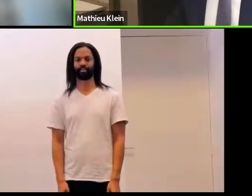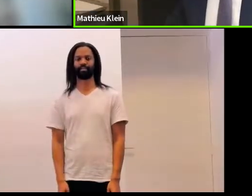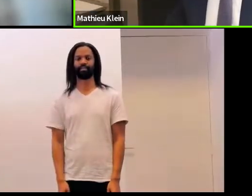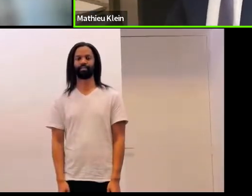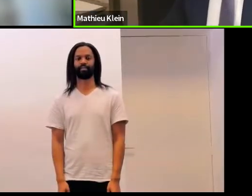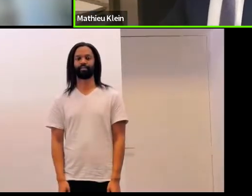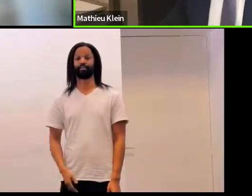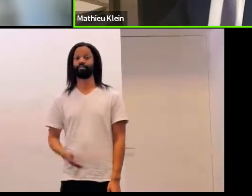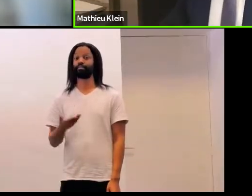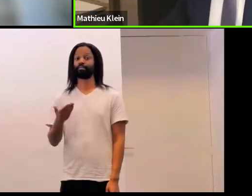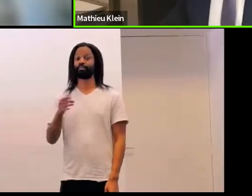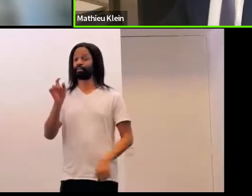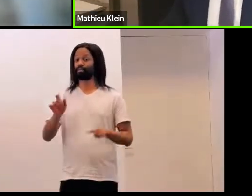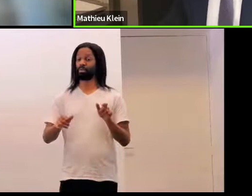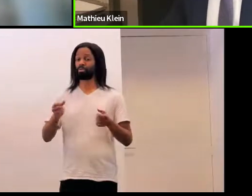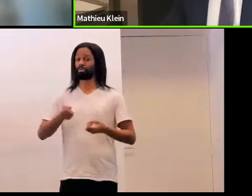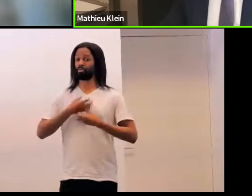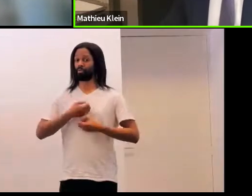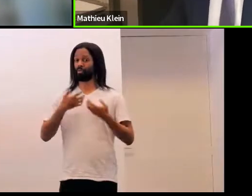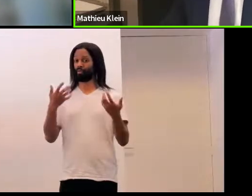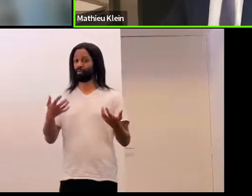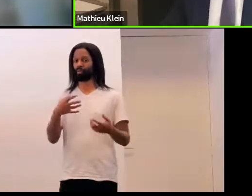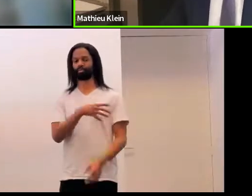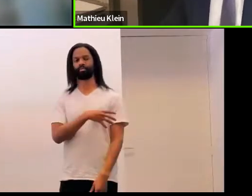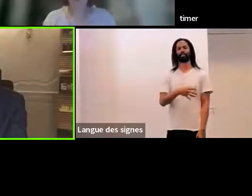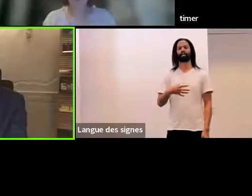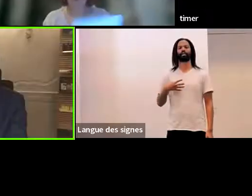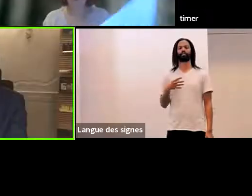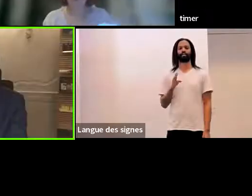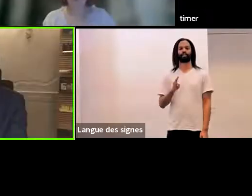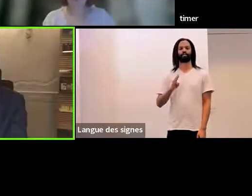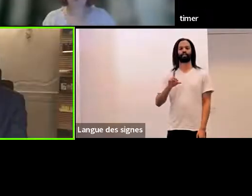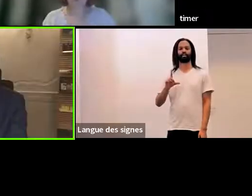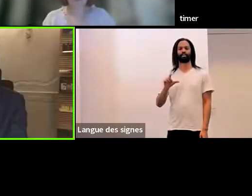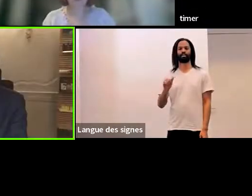Isabelle, y a-t-il des demandes d'intervention ? Chloé Blandin.